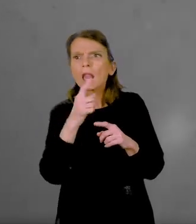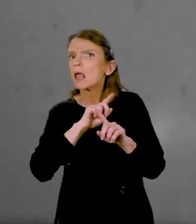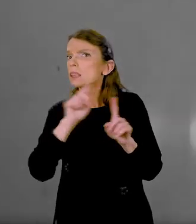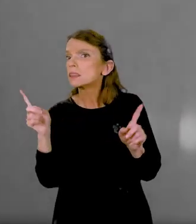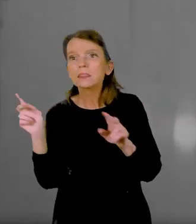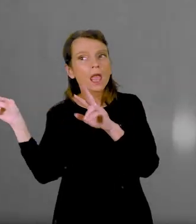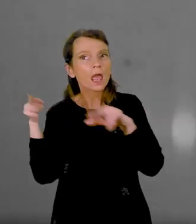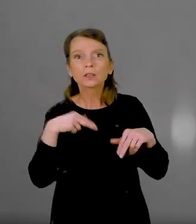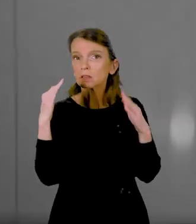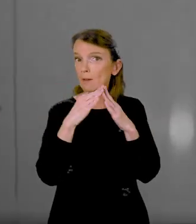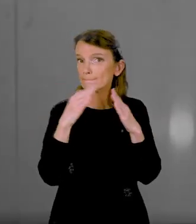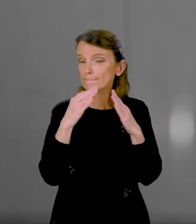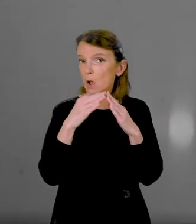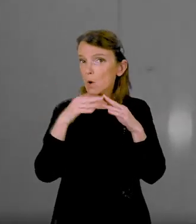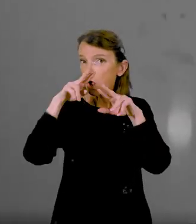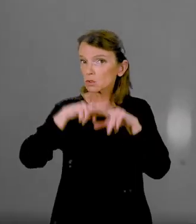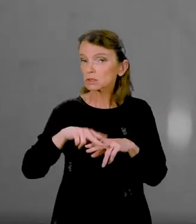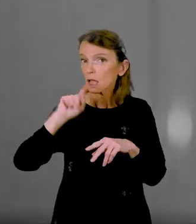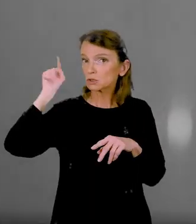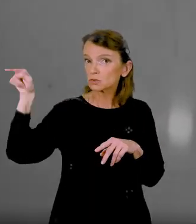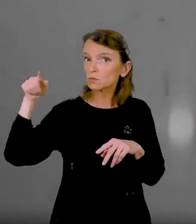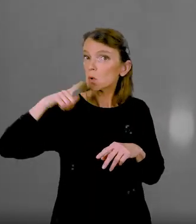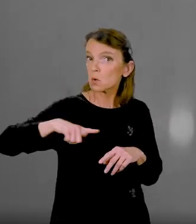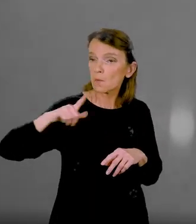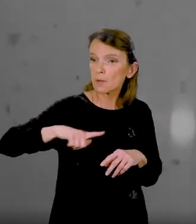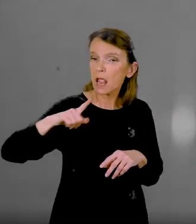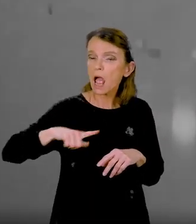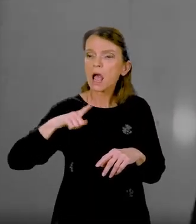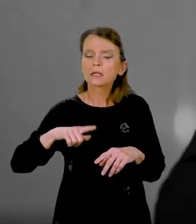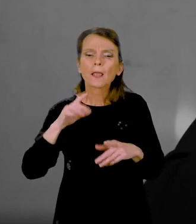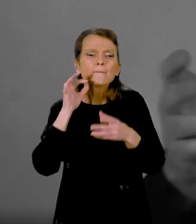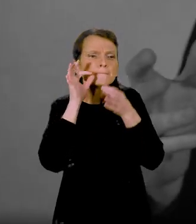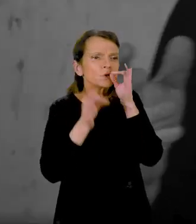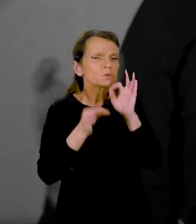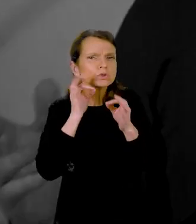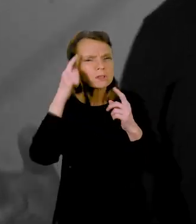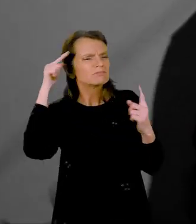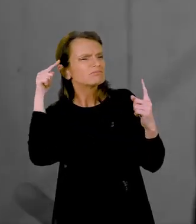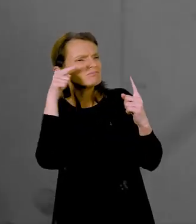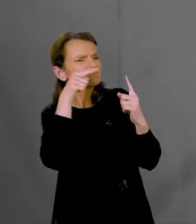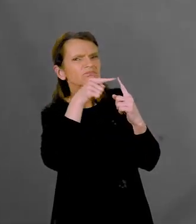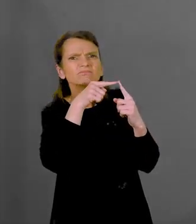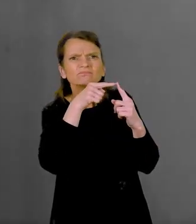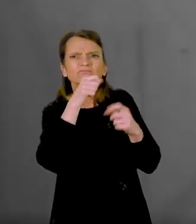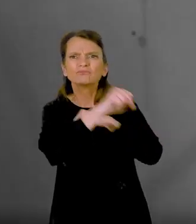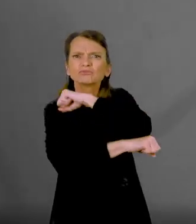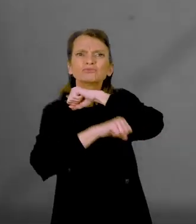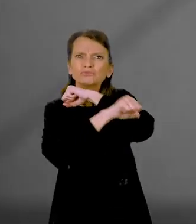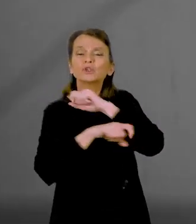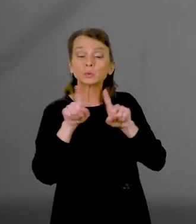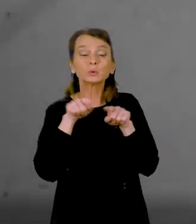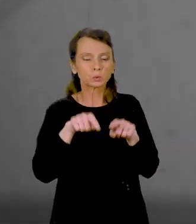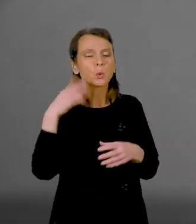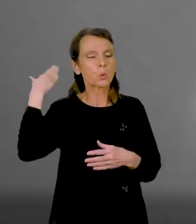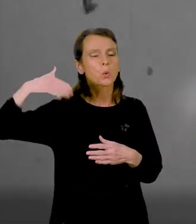domov. Ker ostaneš v Ljubljani in se poskušiš osredotočiti na študij. Ja, tudi to smo včasih